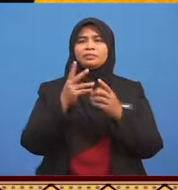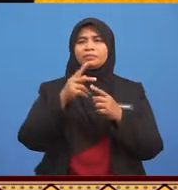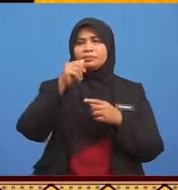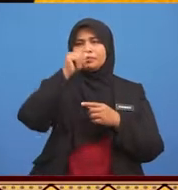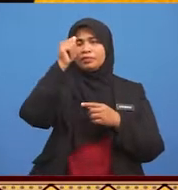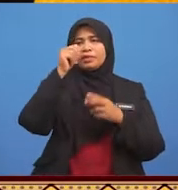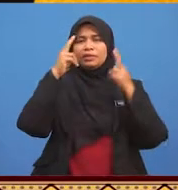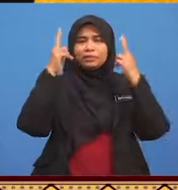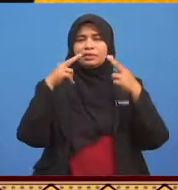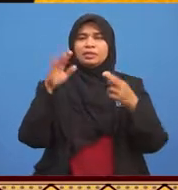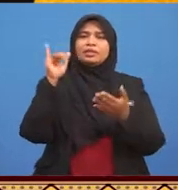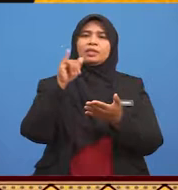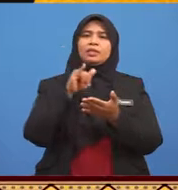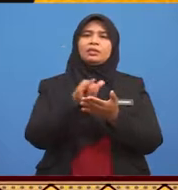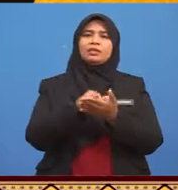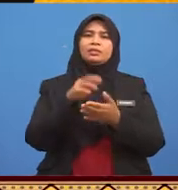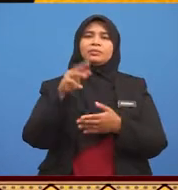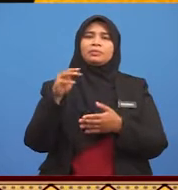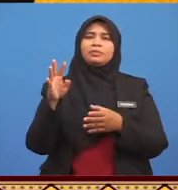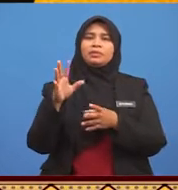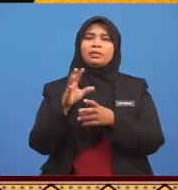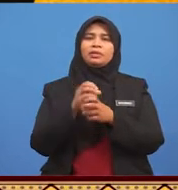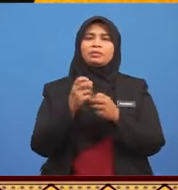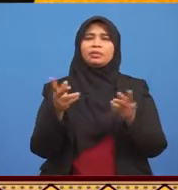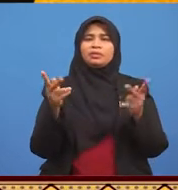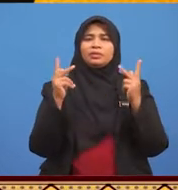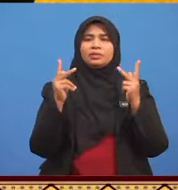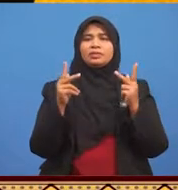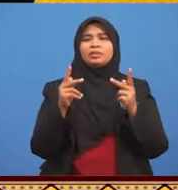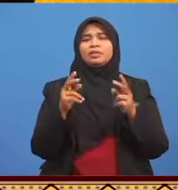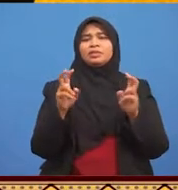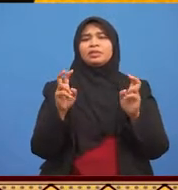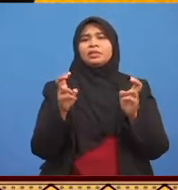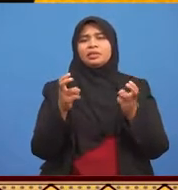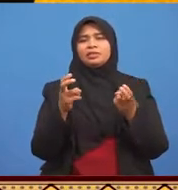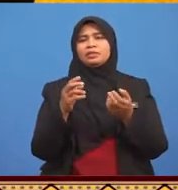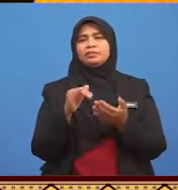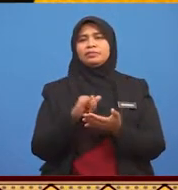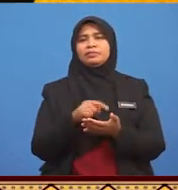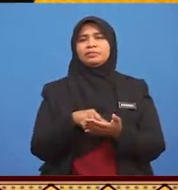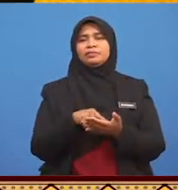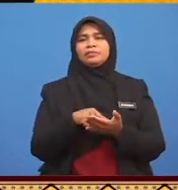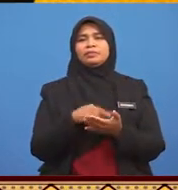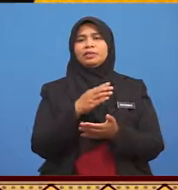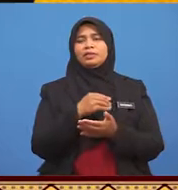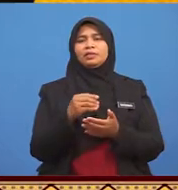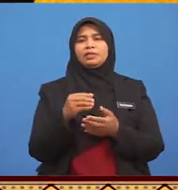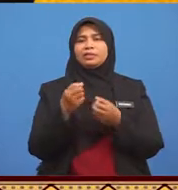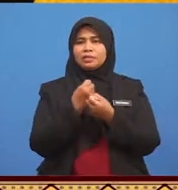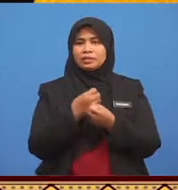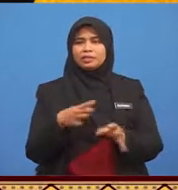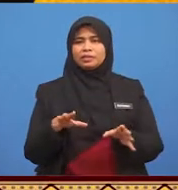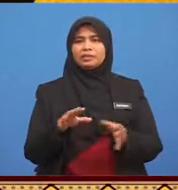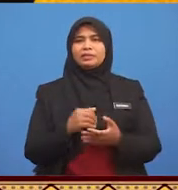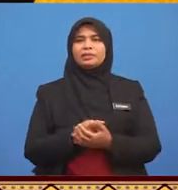Alhamdulillah, Ustazah yakin murid-murid dapat menguasai subtopik situasi syak dalam solat dan